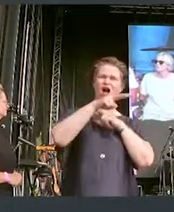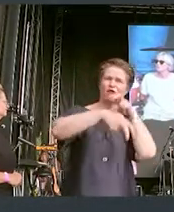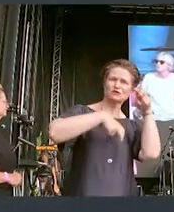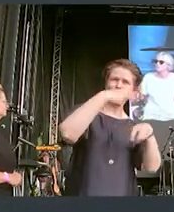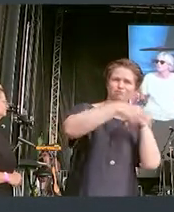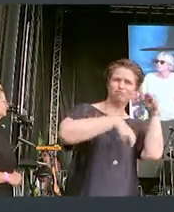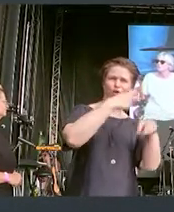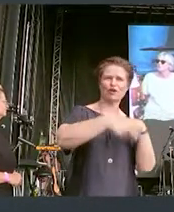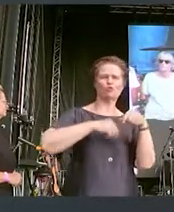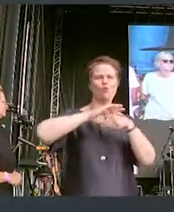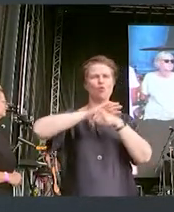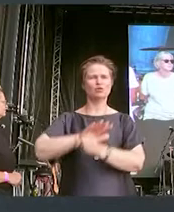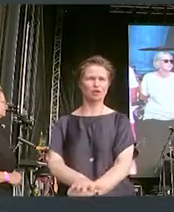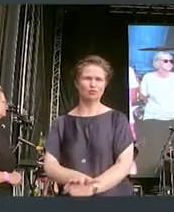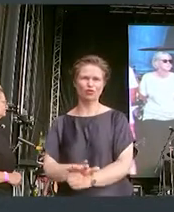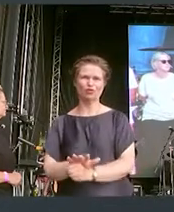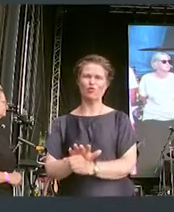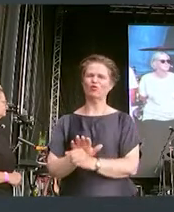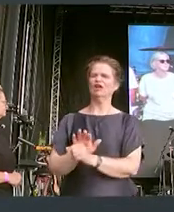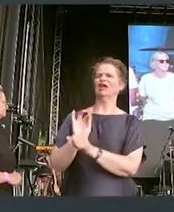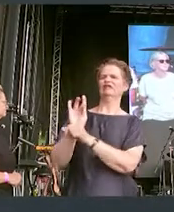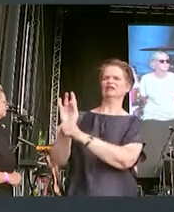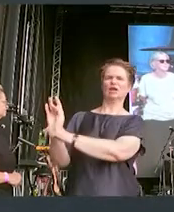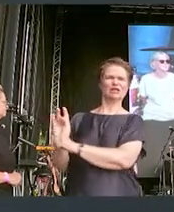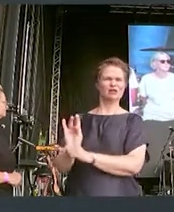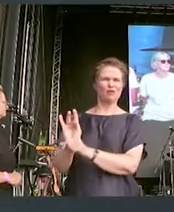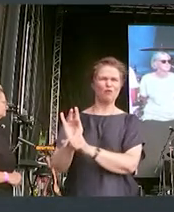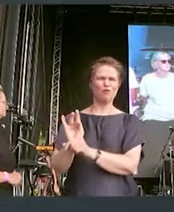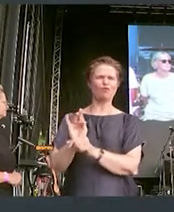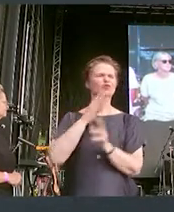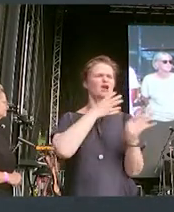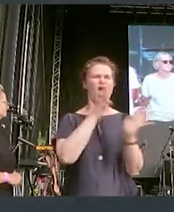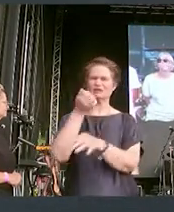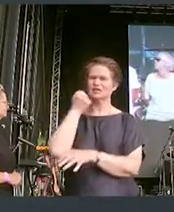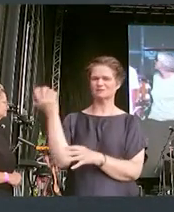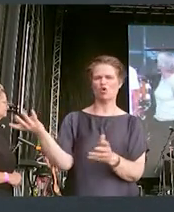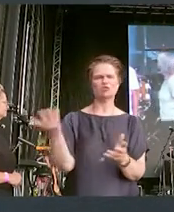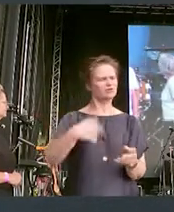Ausbeutung, Unterdrückung, Diskriminierung und Rassismus.